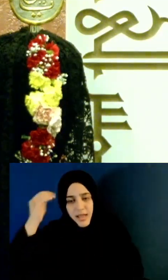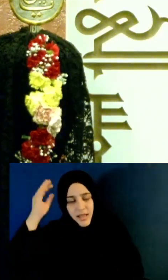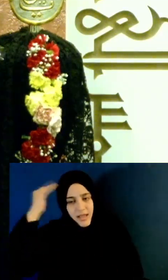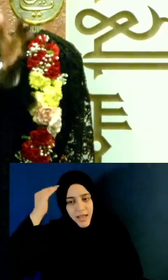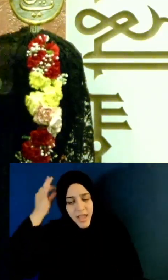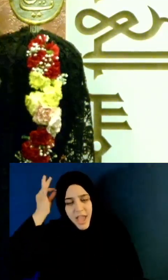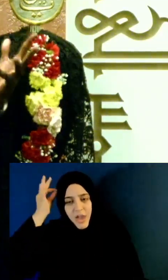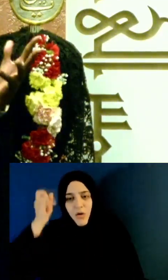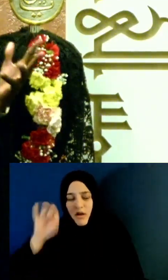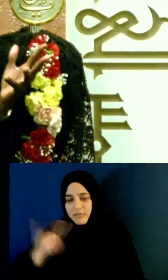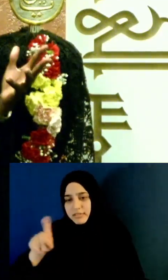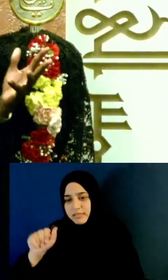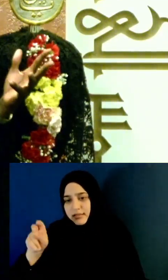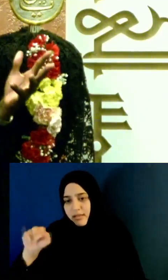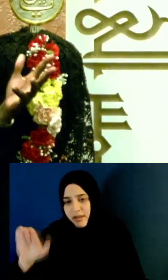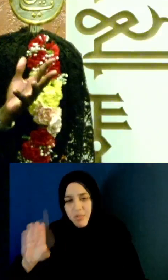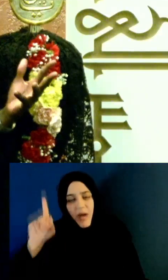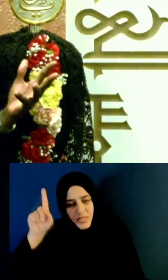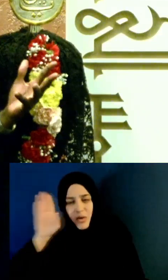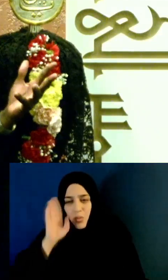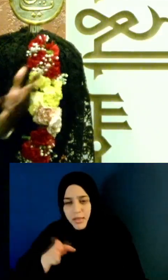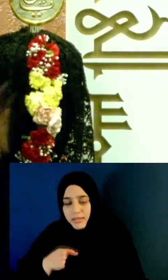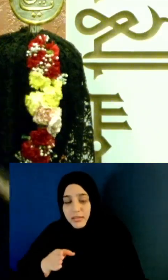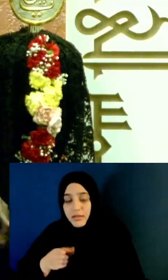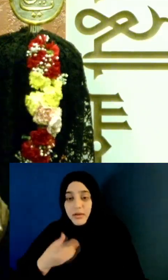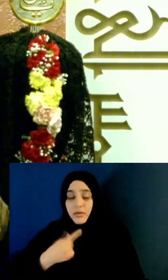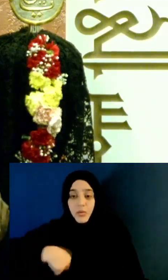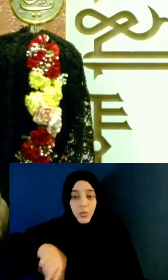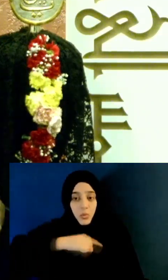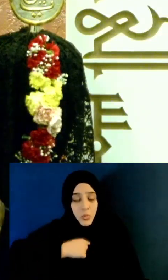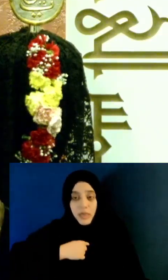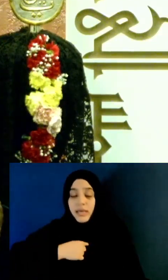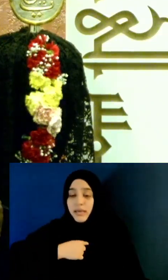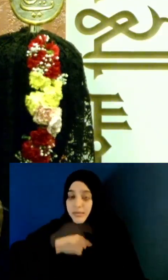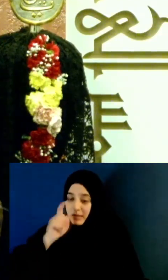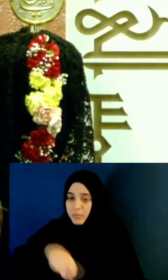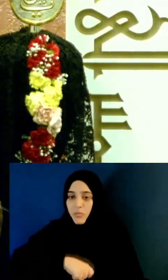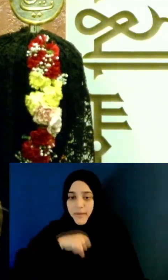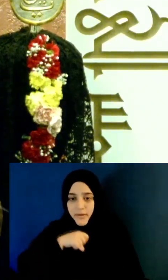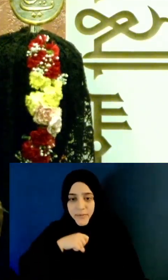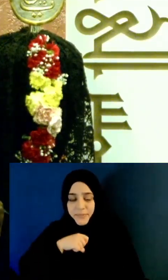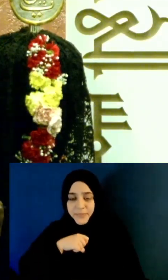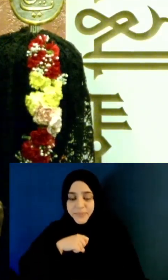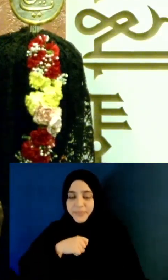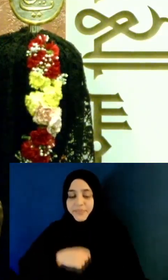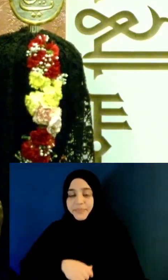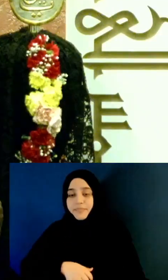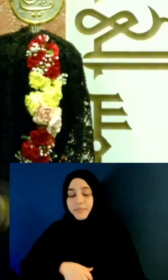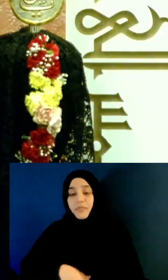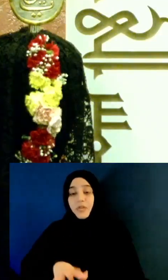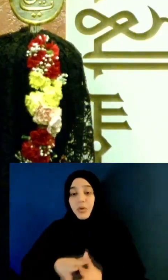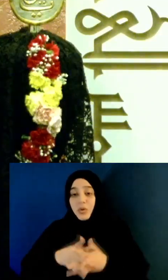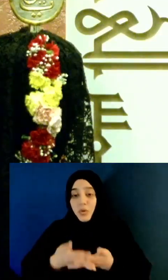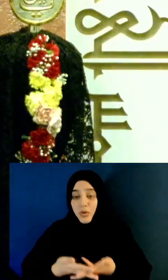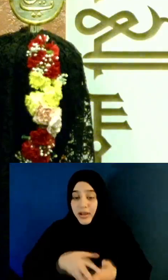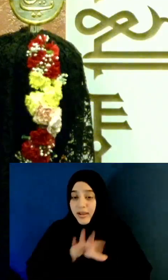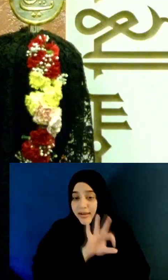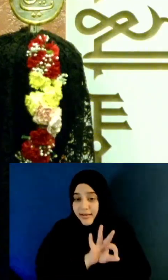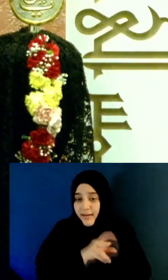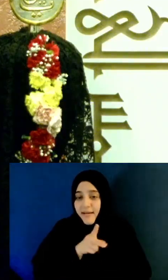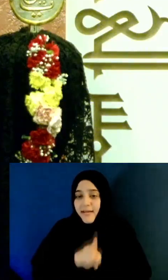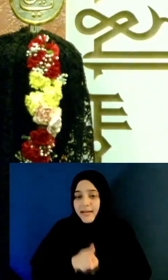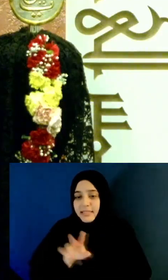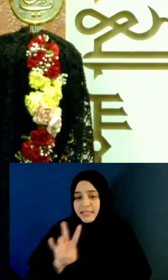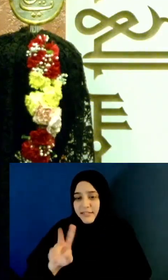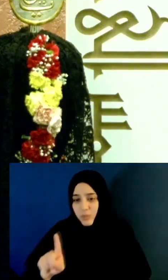So at work, be proud of who you are. Quran 9, verse 71 mentions this. والمؤمنون